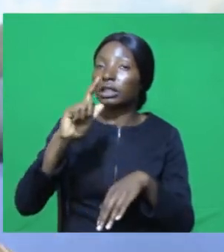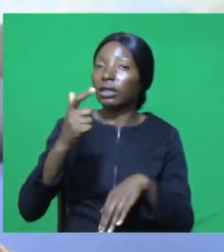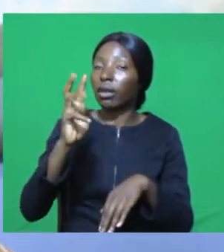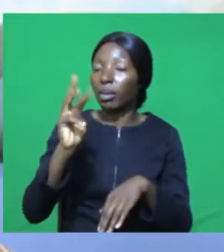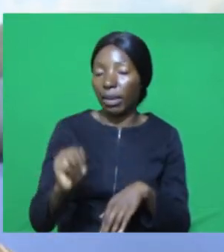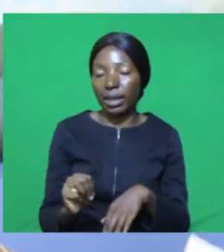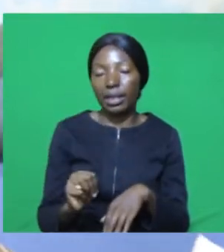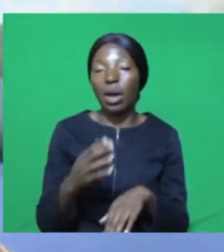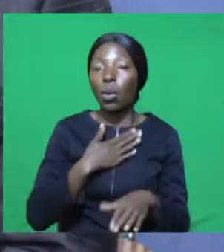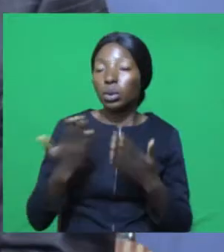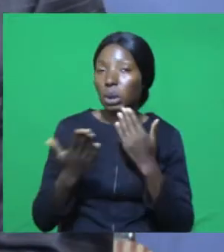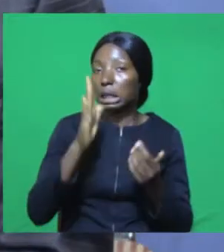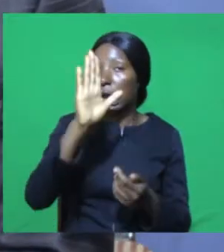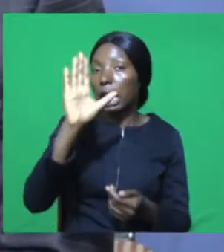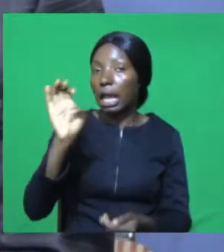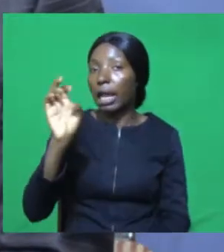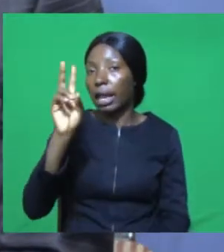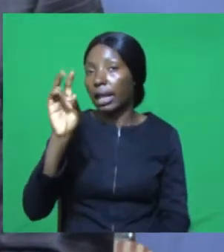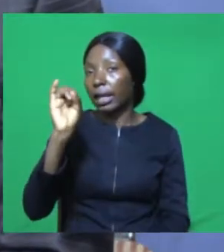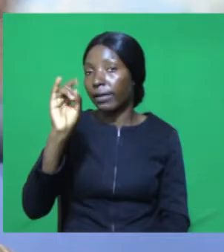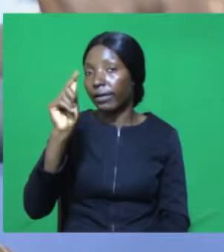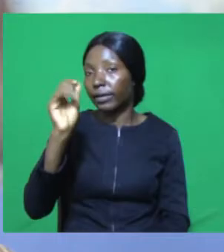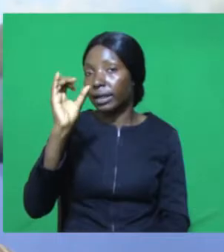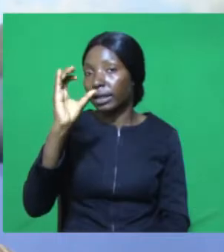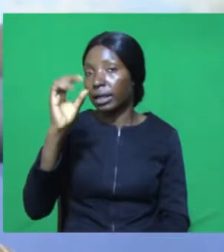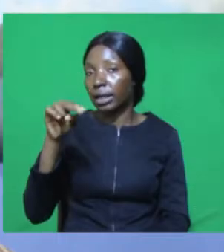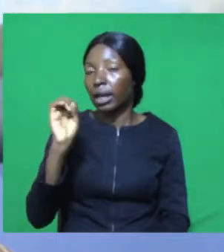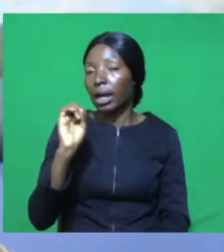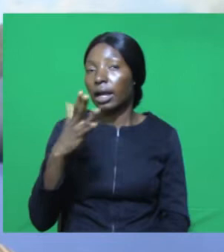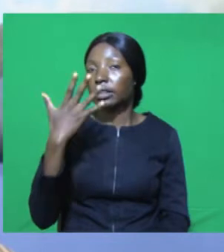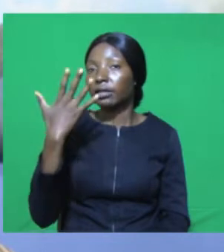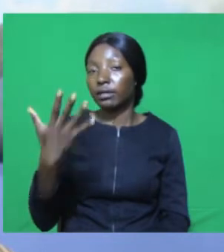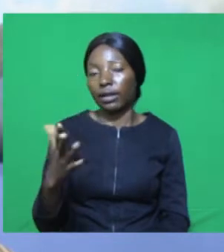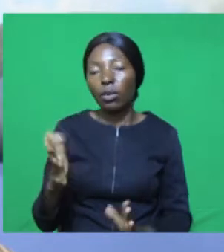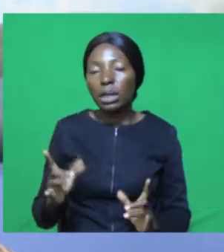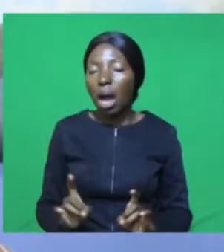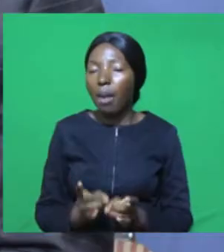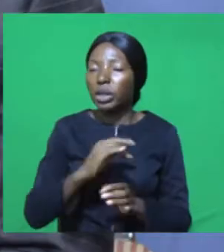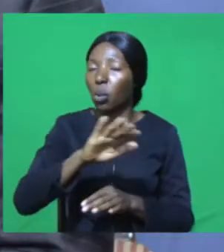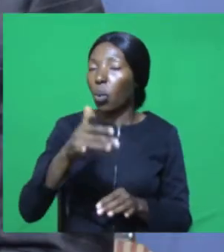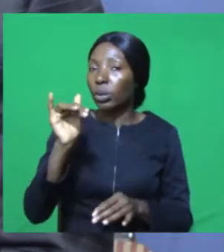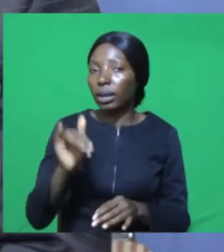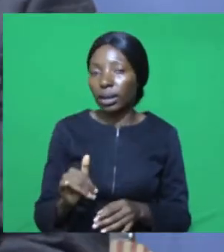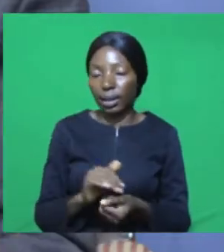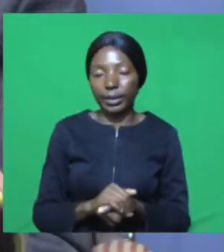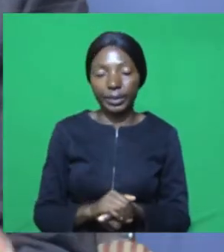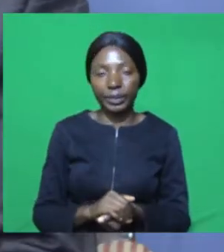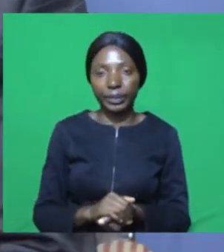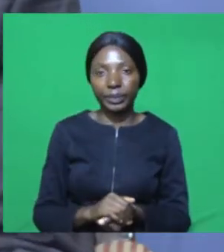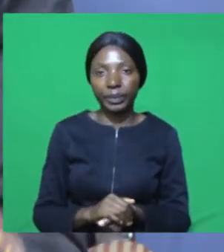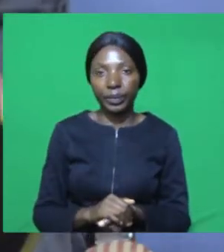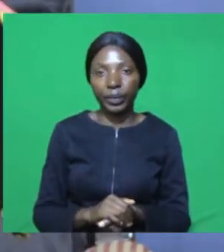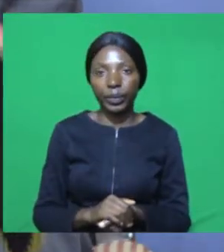kuna Leviticus 5. Tino nzwa shaiti kama katime koreese. Tatashuka pasuwa hili. Right.